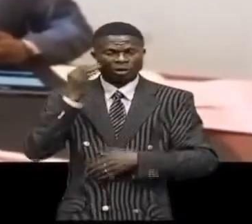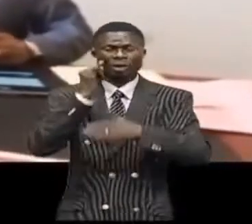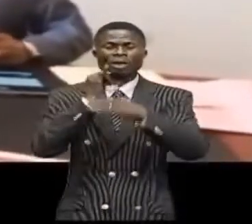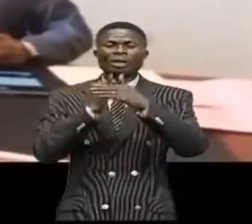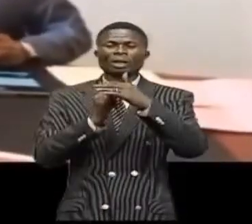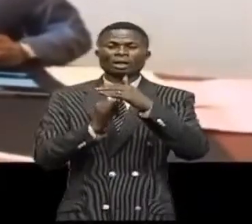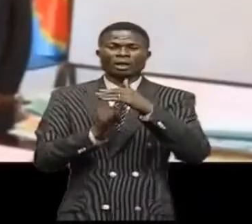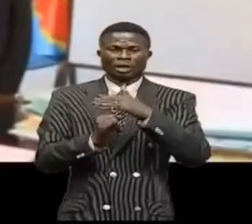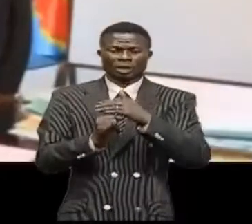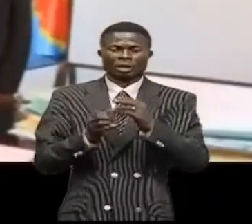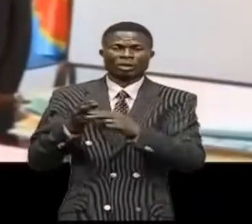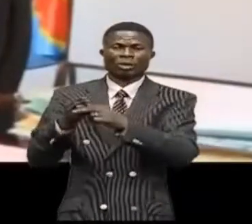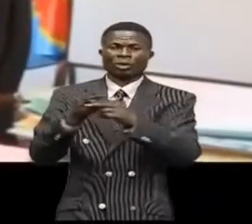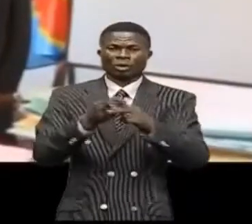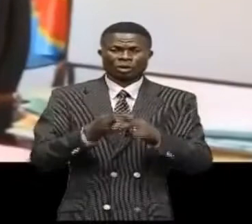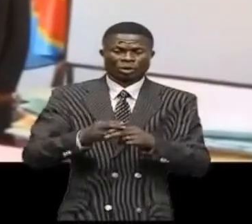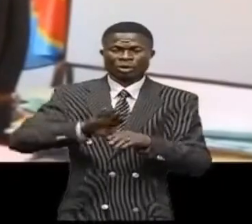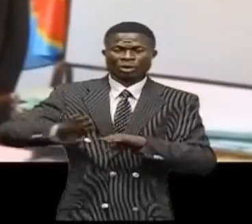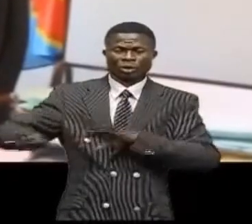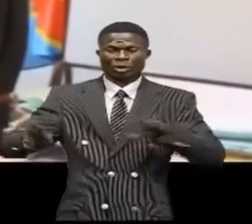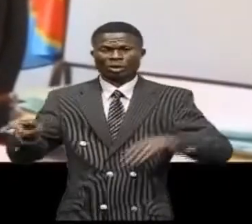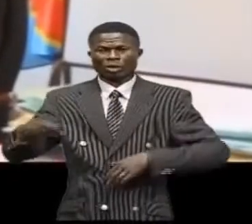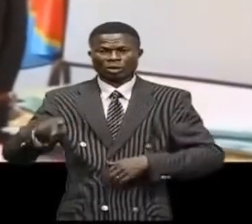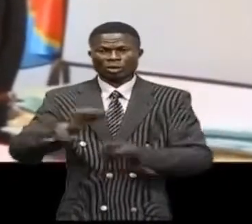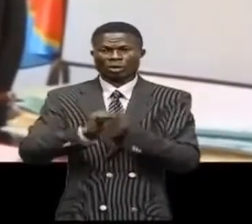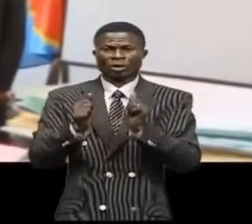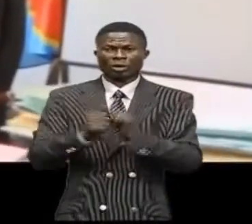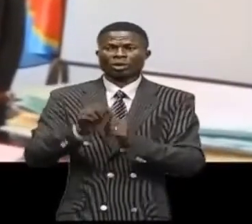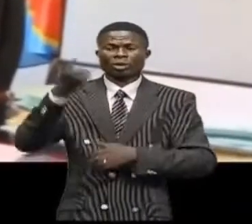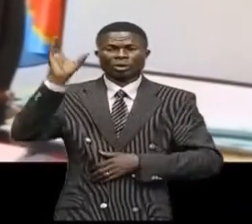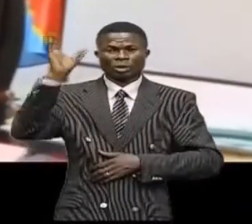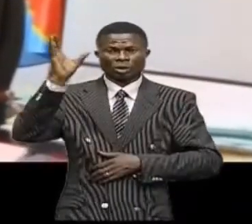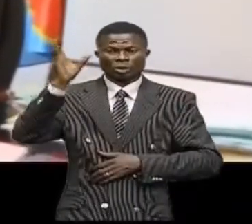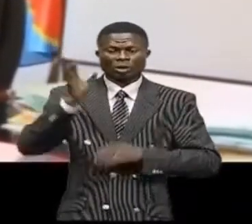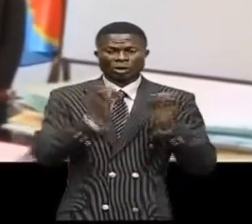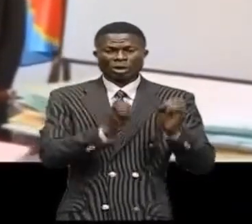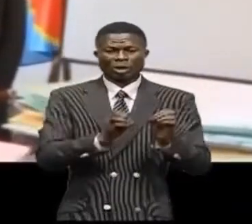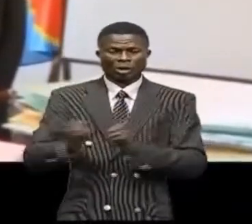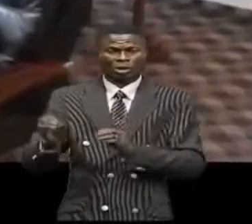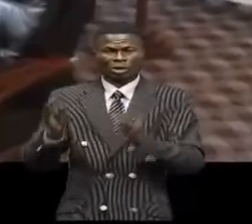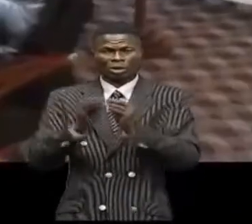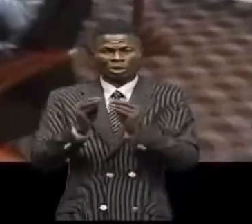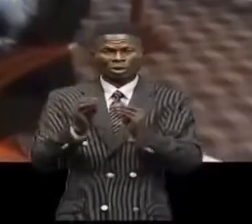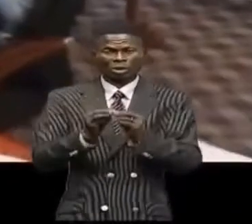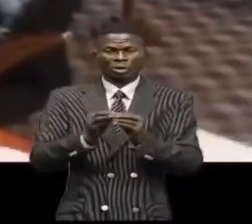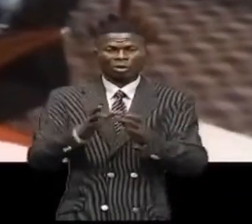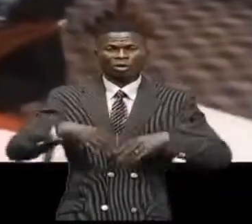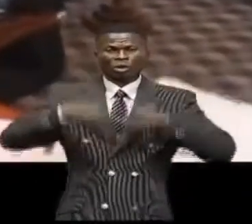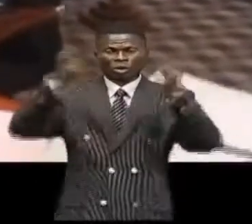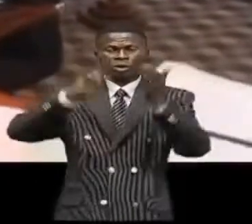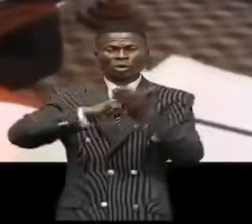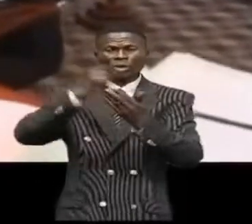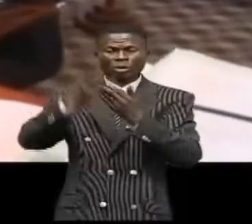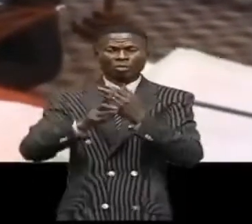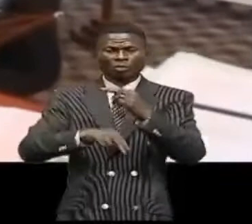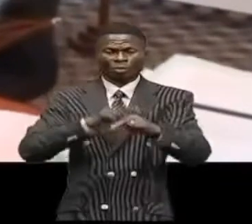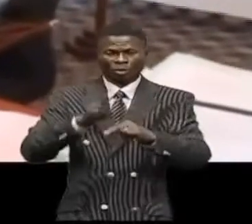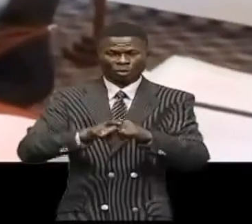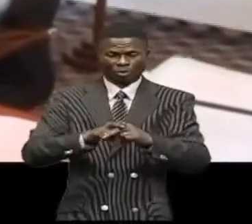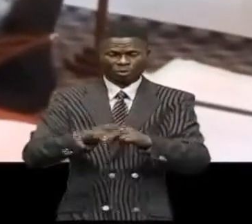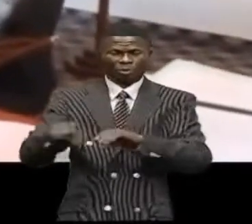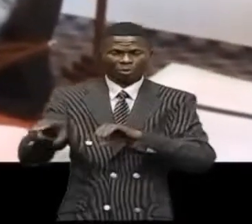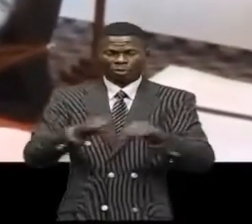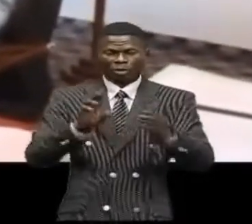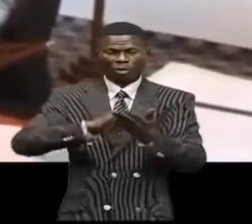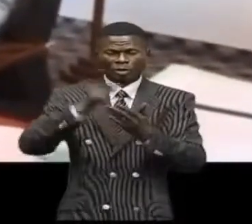l'Intérieur, Sécurité, Décentralisation et Affaires coutumières a organisé un atelier de validation du plan national pour la mise en œuvre des